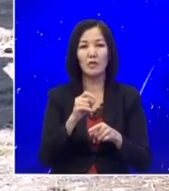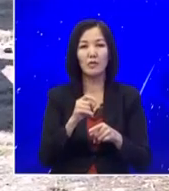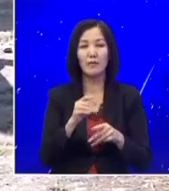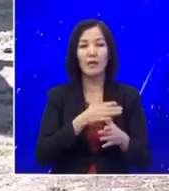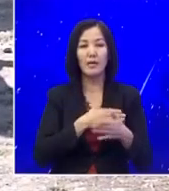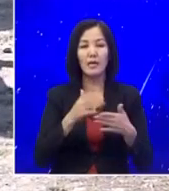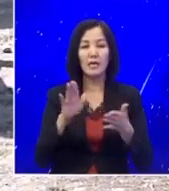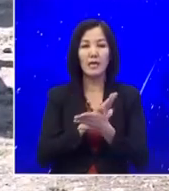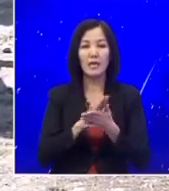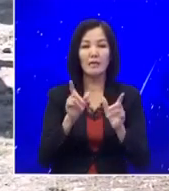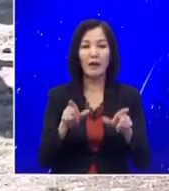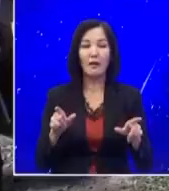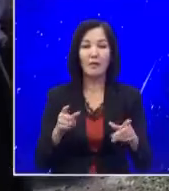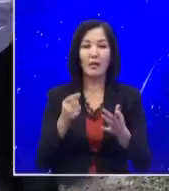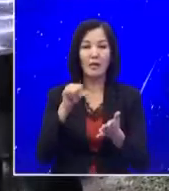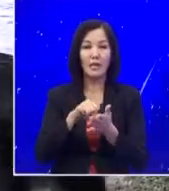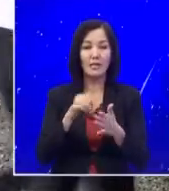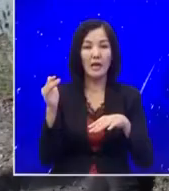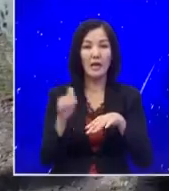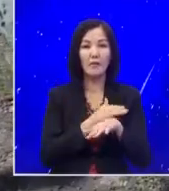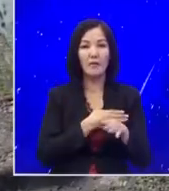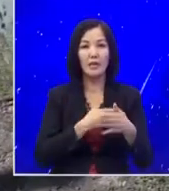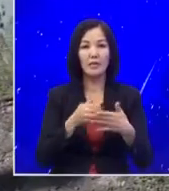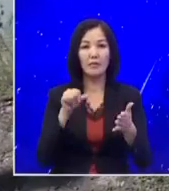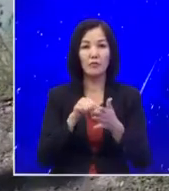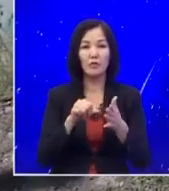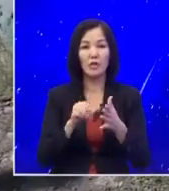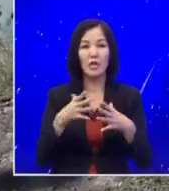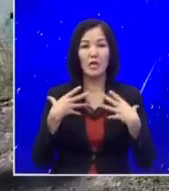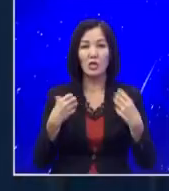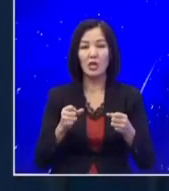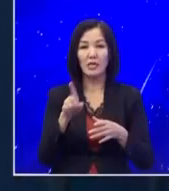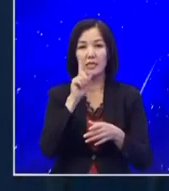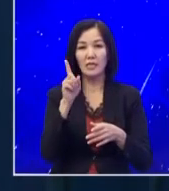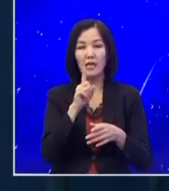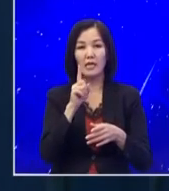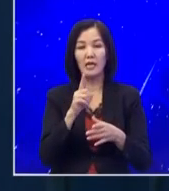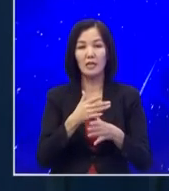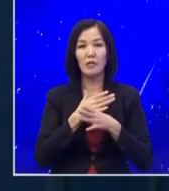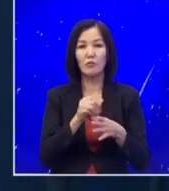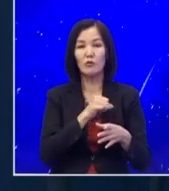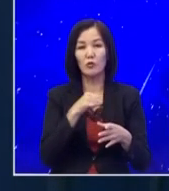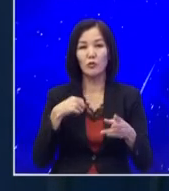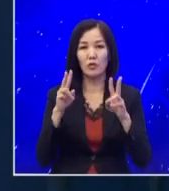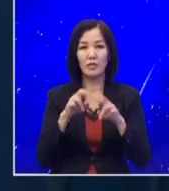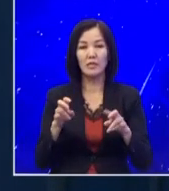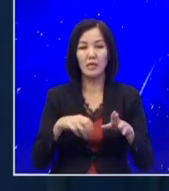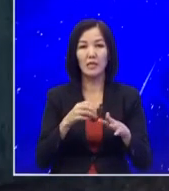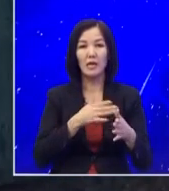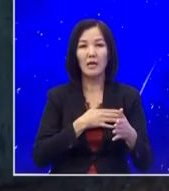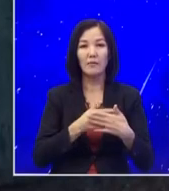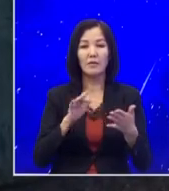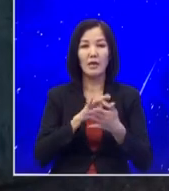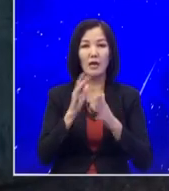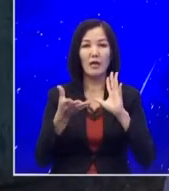астам ерікті тартылған. Қайырымдылыққа атсалысып жүргендердің дені де жастар, демеушілерді де өздері іздейді. Орталық белсенділері